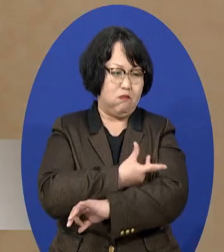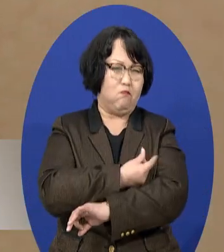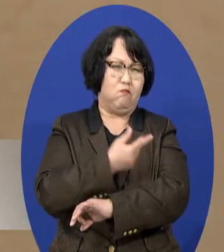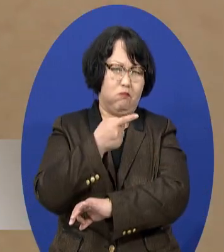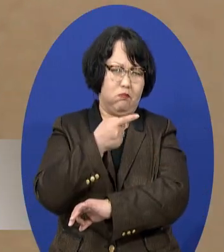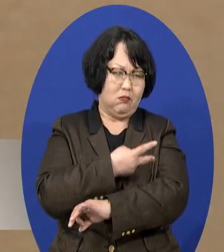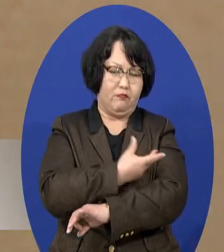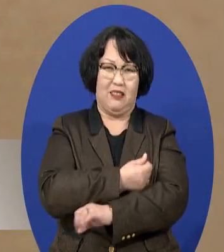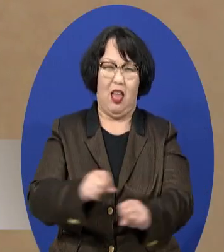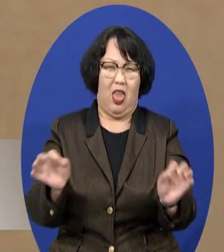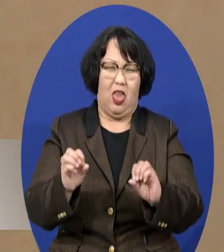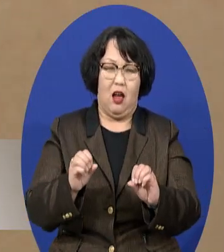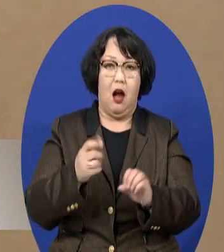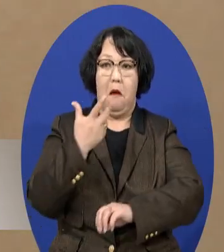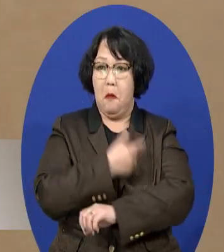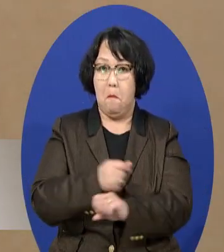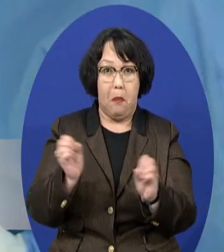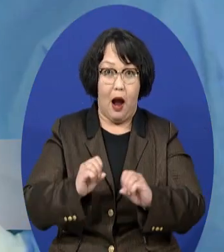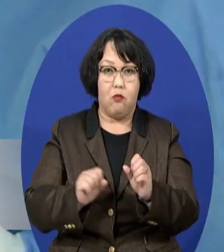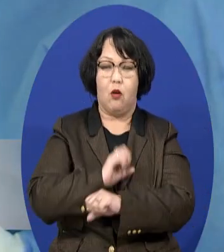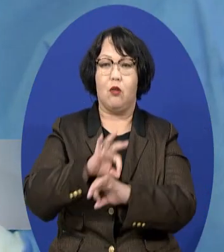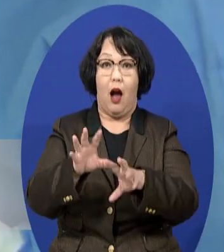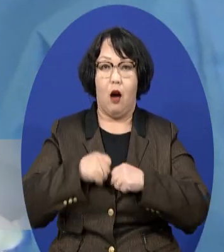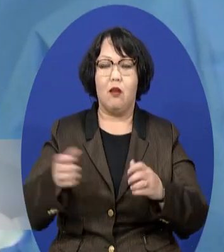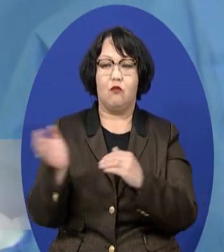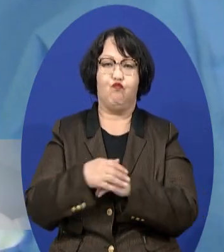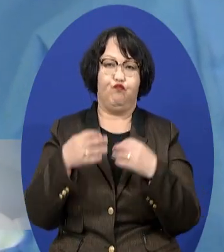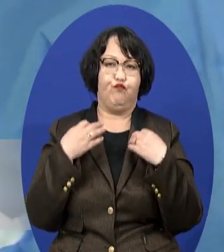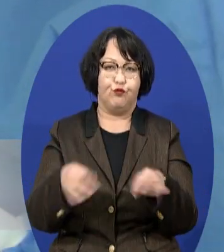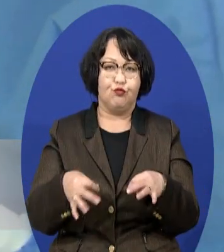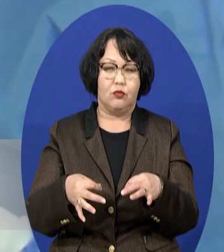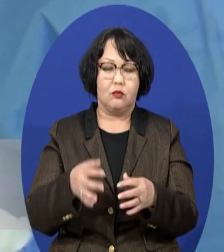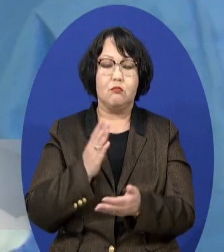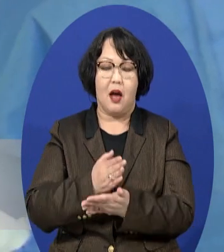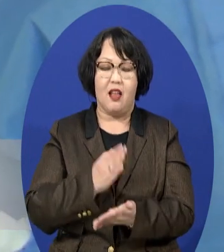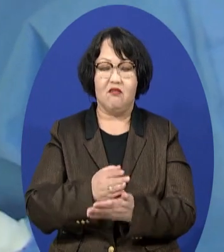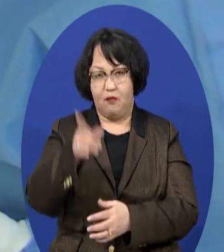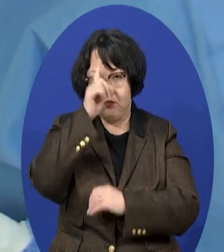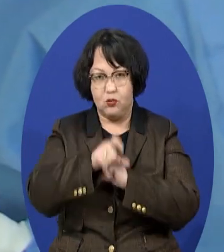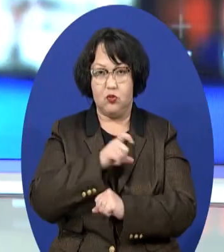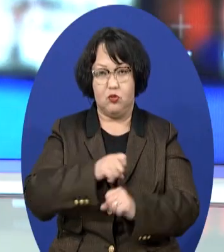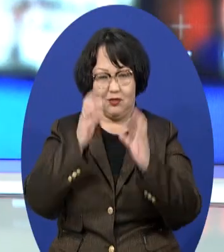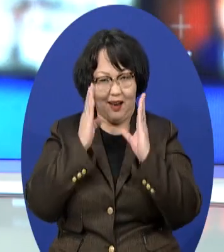хүмүүс COVID-19-оор хөндөж нас барах эрсдэлтэй байгааг эмч мэрэгжилтнүүд сануулсаар байна.